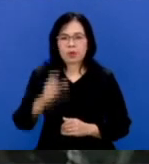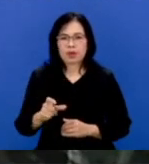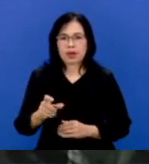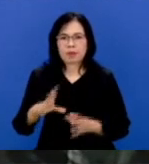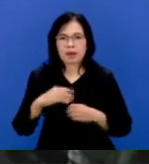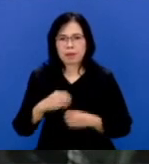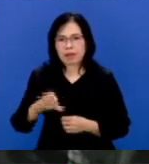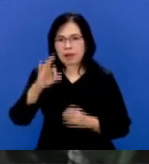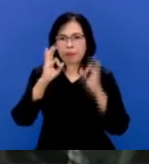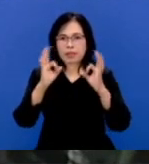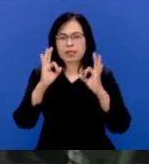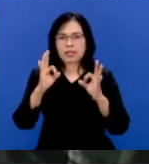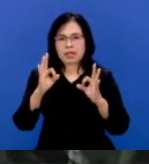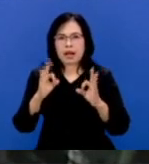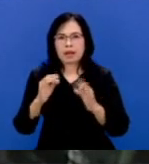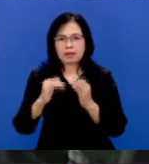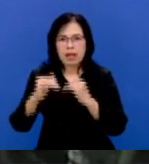mendapatkan pendidikan sespimen.